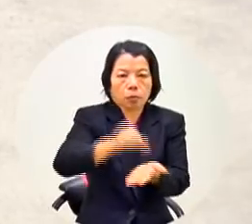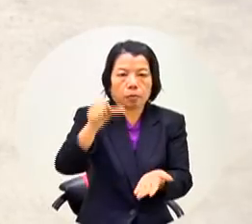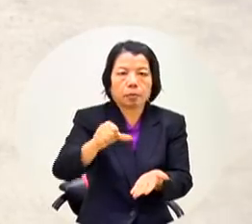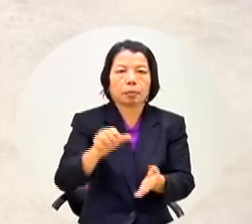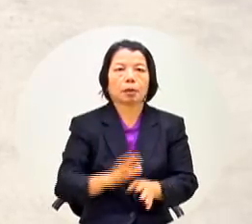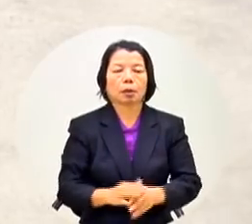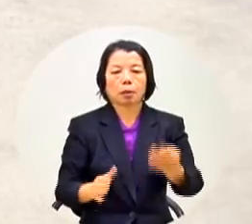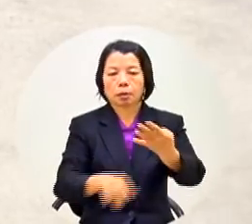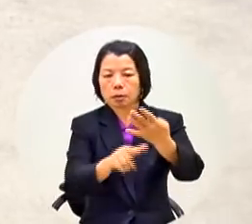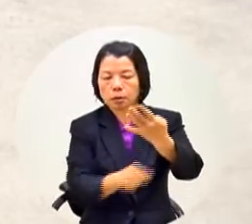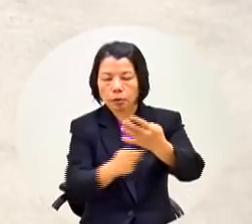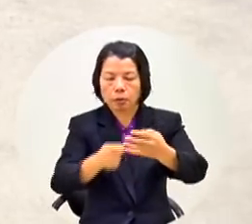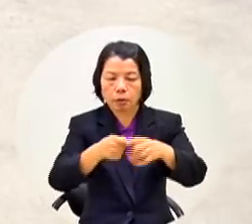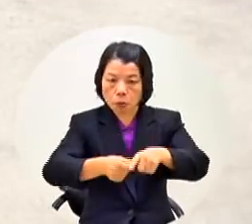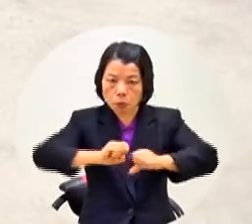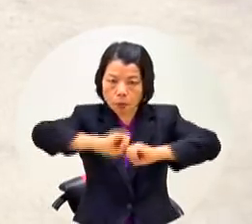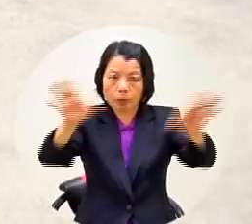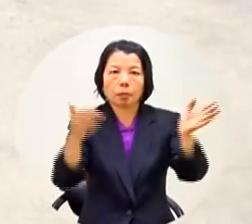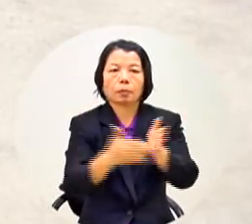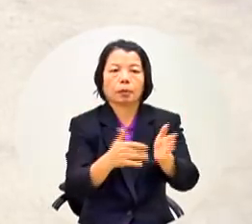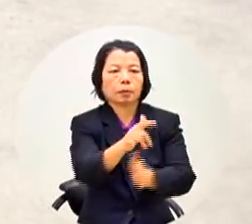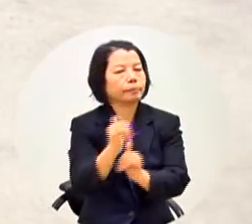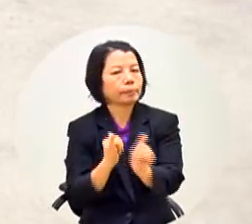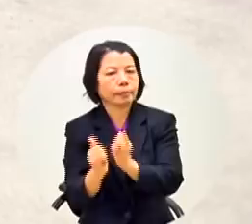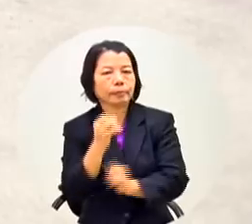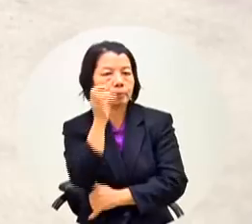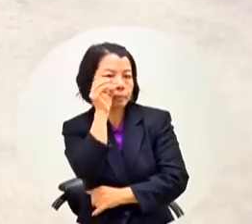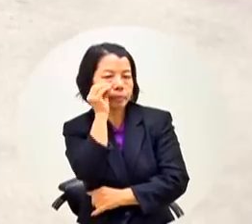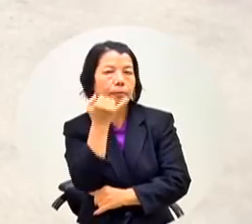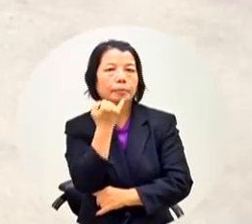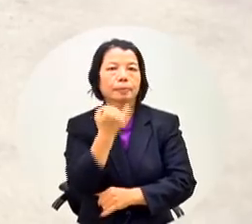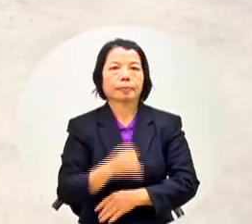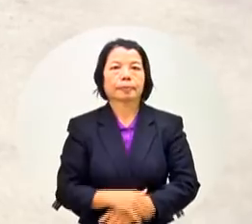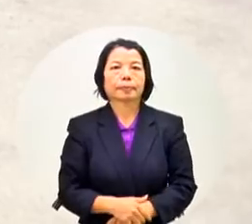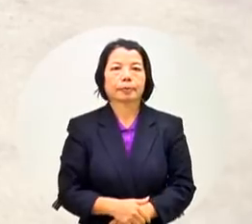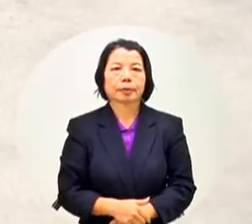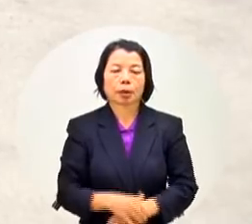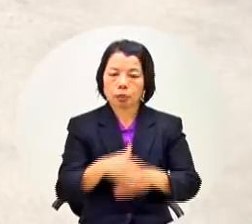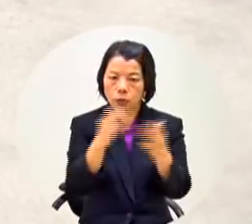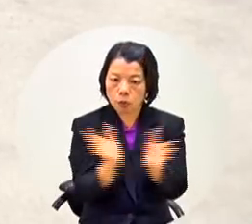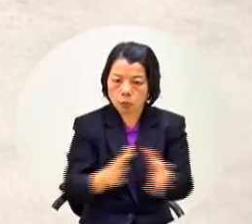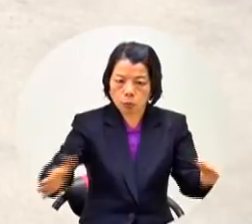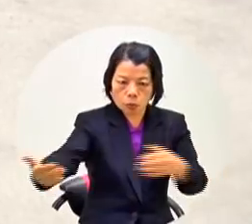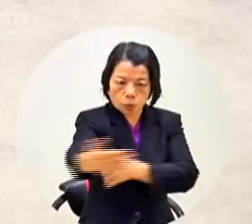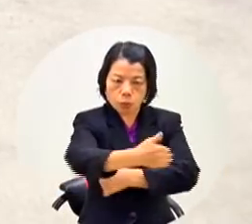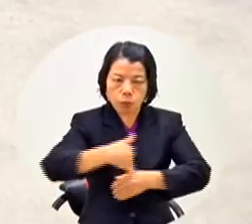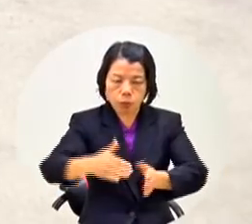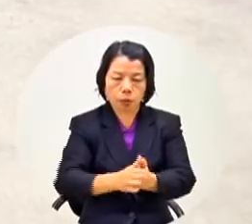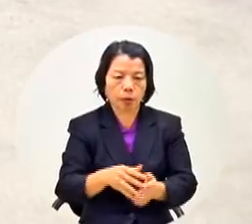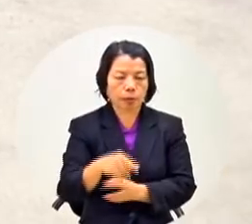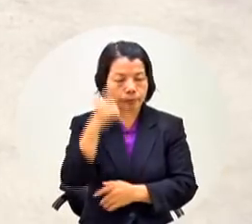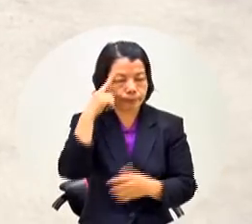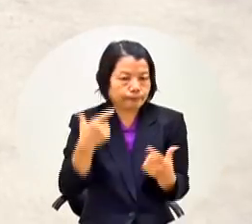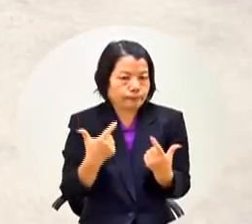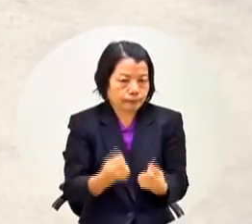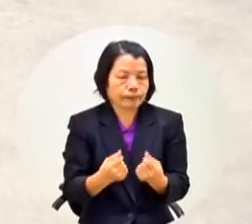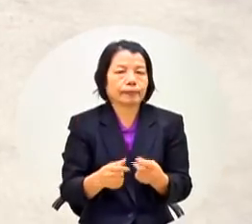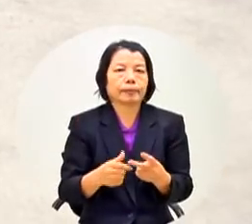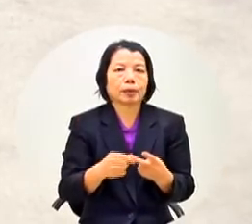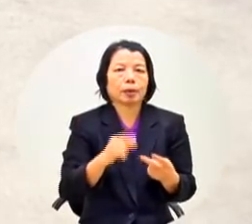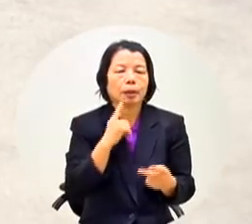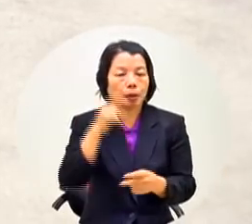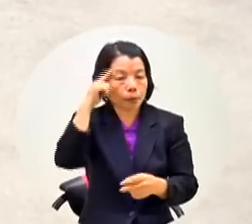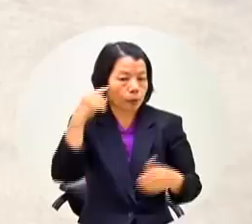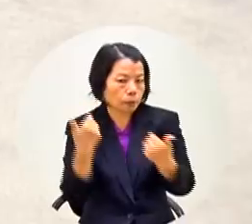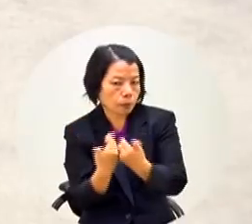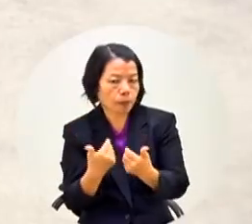阅。那整个会诊相关的支持跟建设支持跟反对原计划新建的意